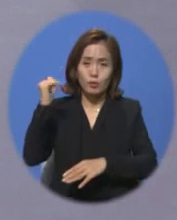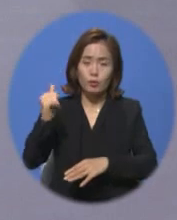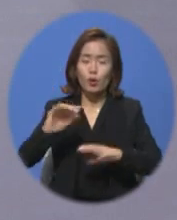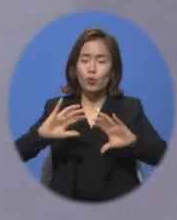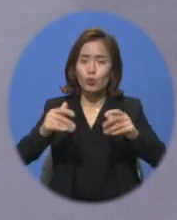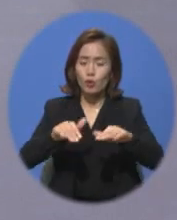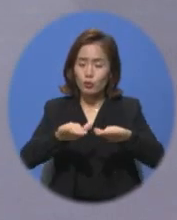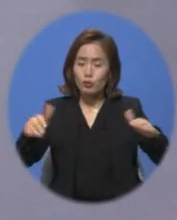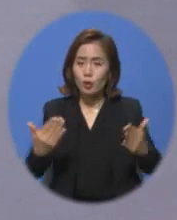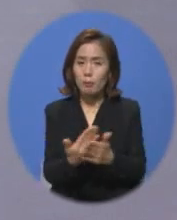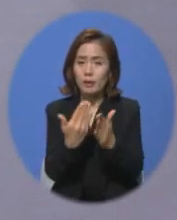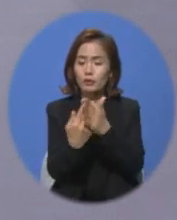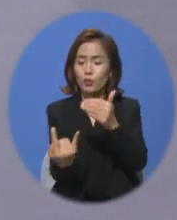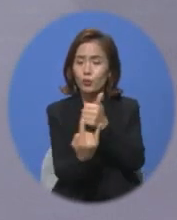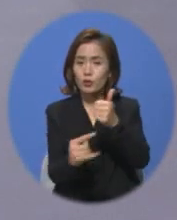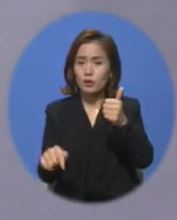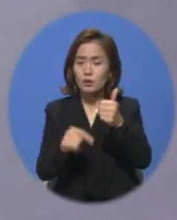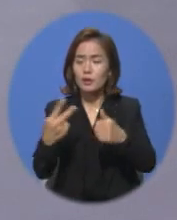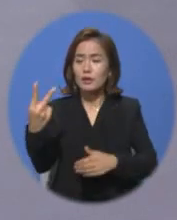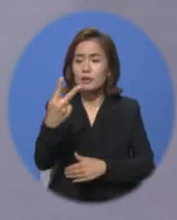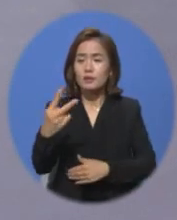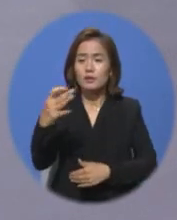대통령직속국가균형발전위원회에서2019년1월